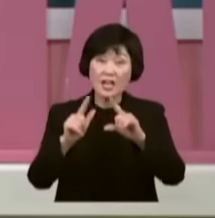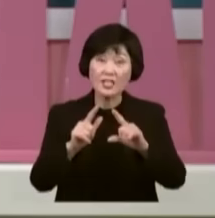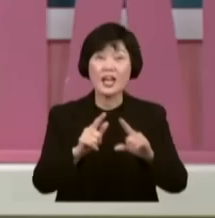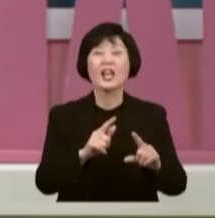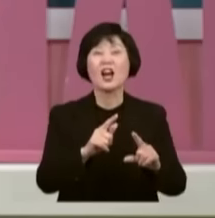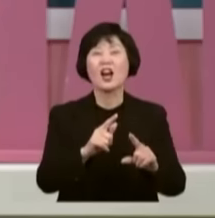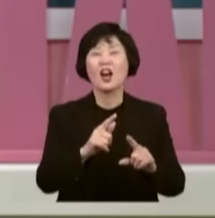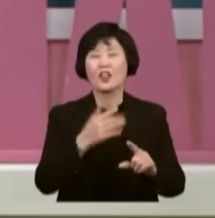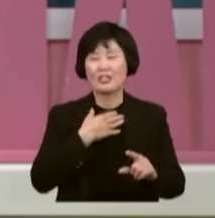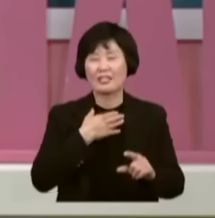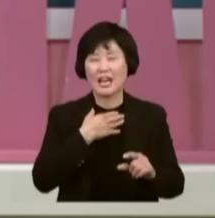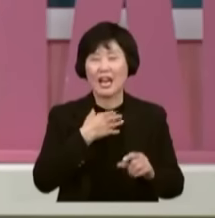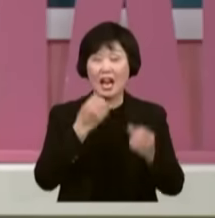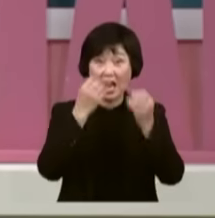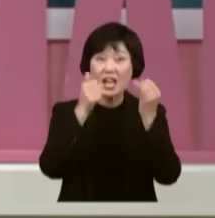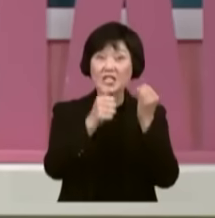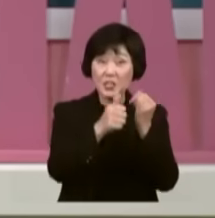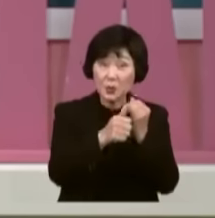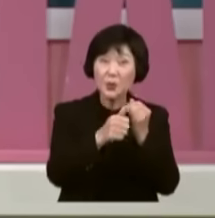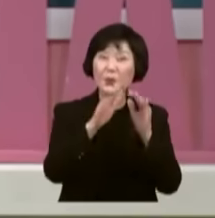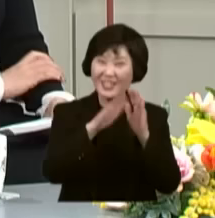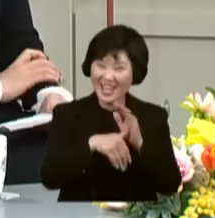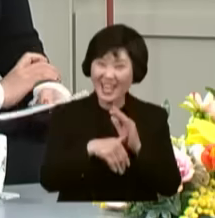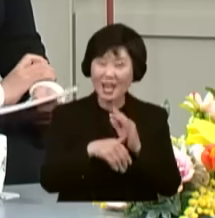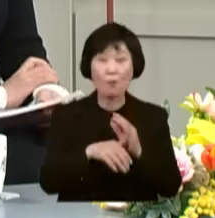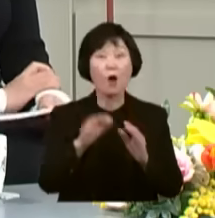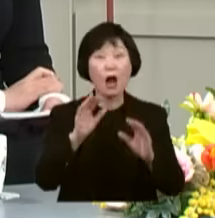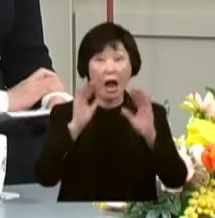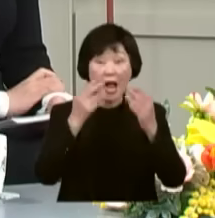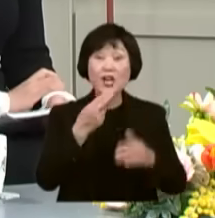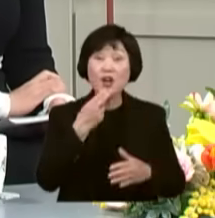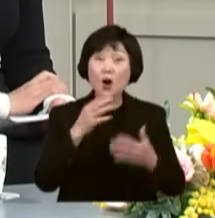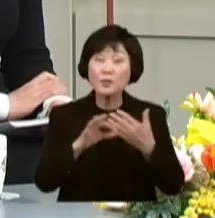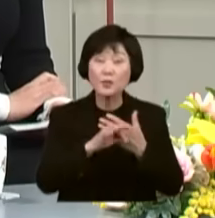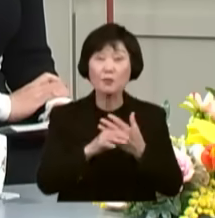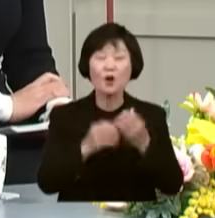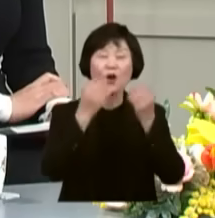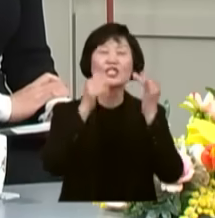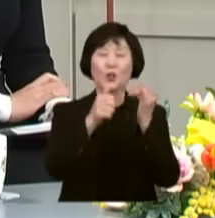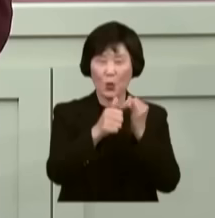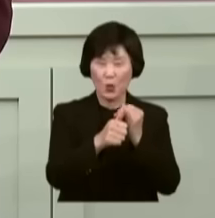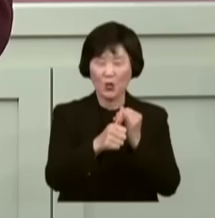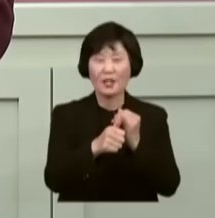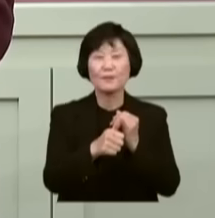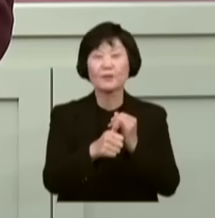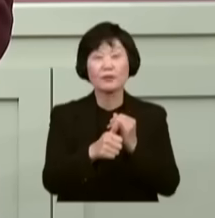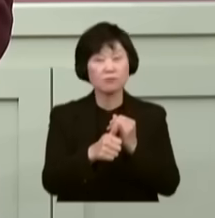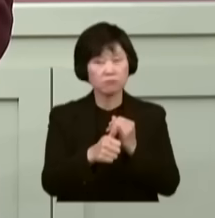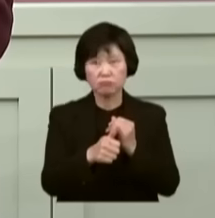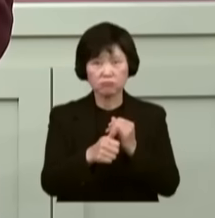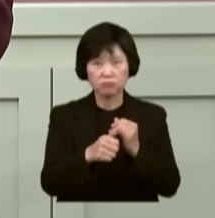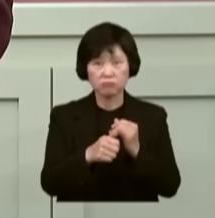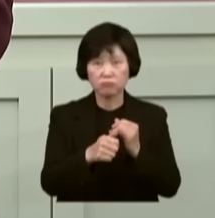신혼 적이니까 뭐 8년 되면 신혼인가? 하여튼 애기 없으면 신혼이죠. 그렇죠. 그런데 안